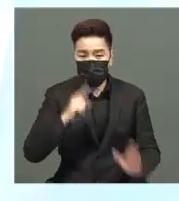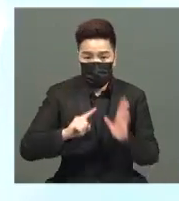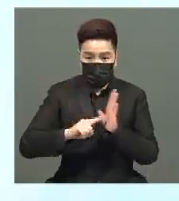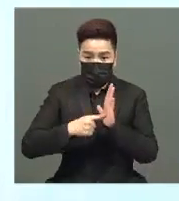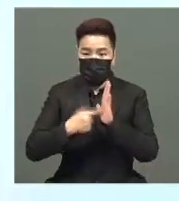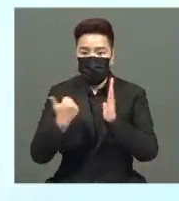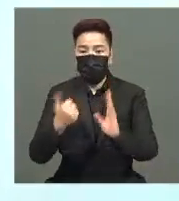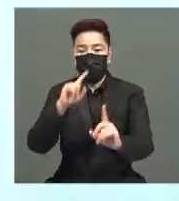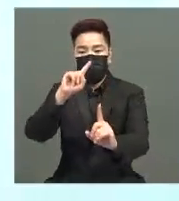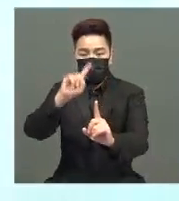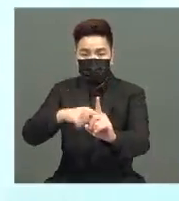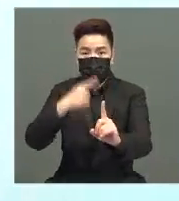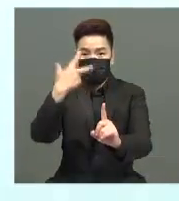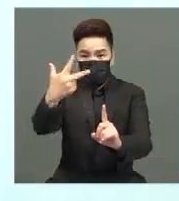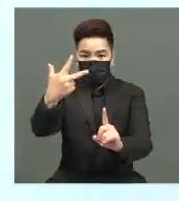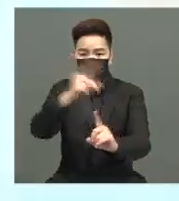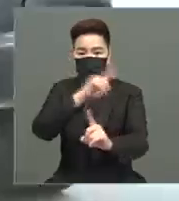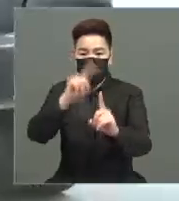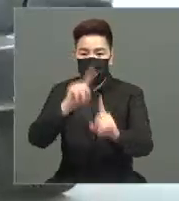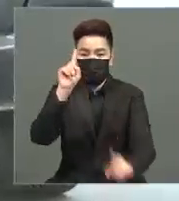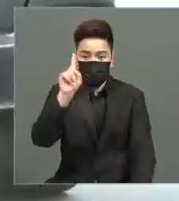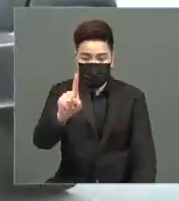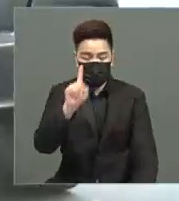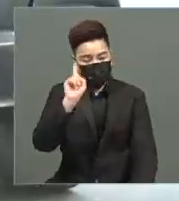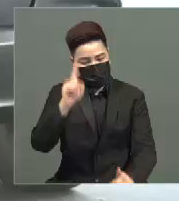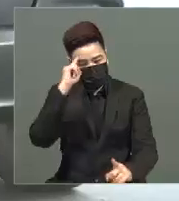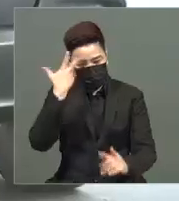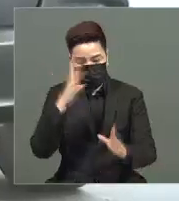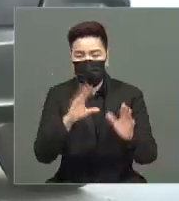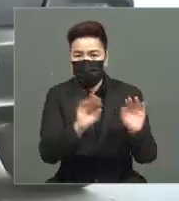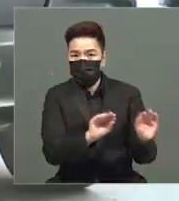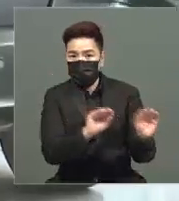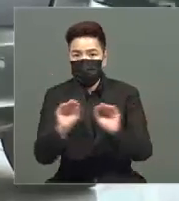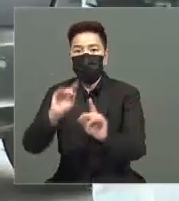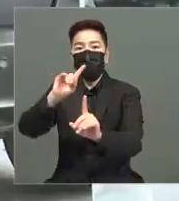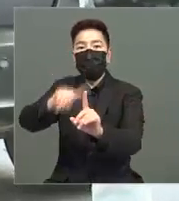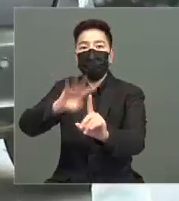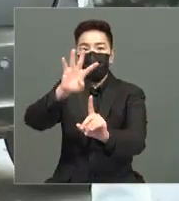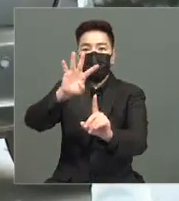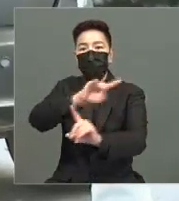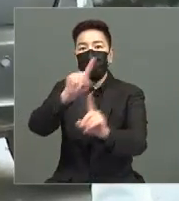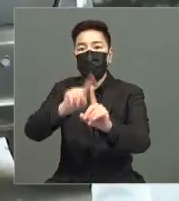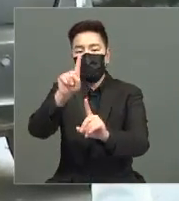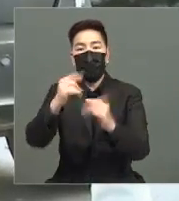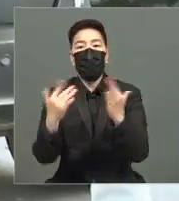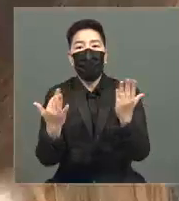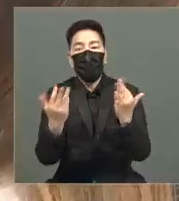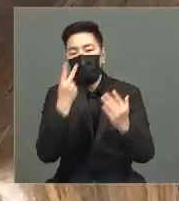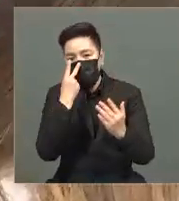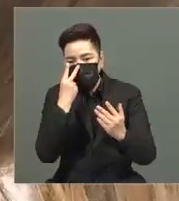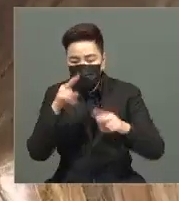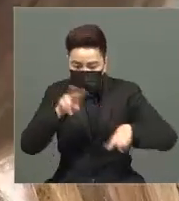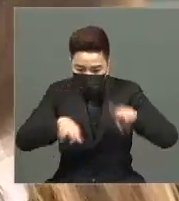จะเริ่มมีผลบังคับใช้ 1มีนาคมนี้นะคะแต่ว่าอาจจะเลื่อนไปอีก 1เดือนก็คือวันที่ 1เมษายนค่ะเพราะอย่างนั้นอาจจะต้อง